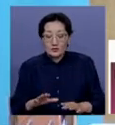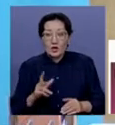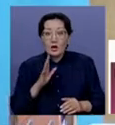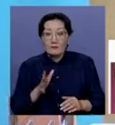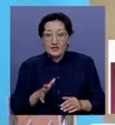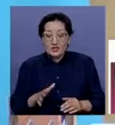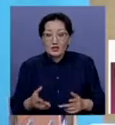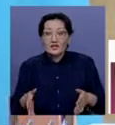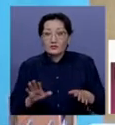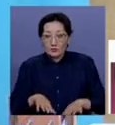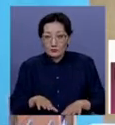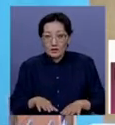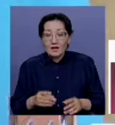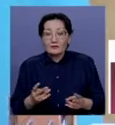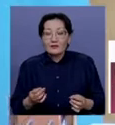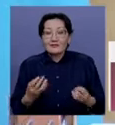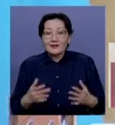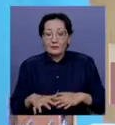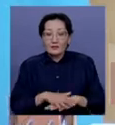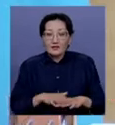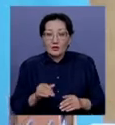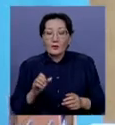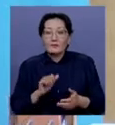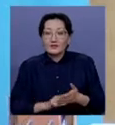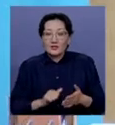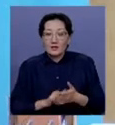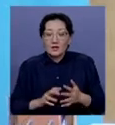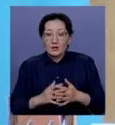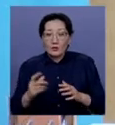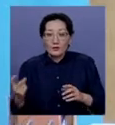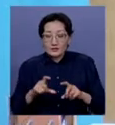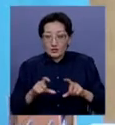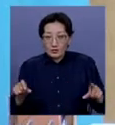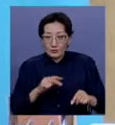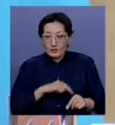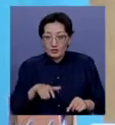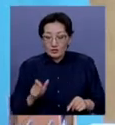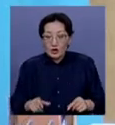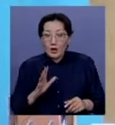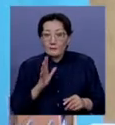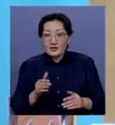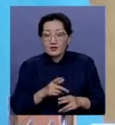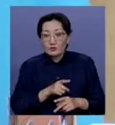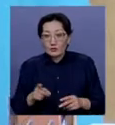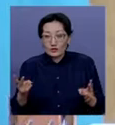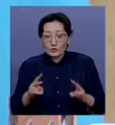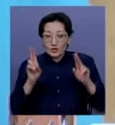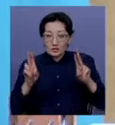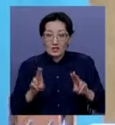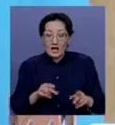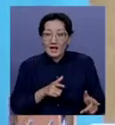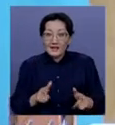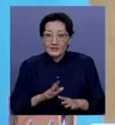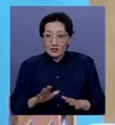жыл қатып тұрды дей салдыңыз. Бірақ қарапайым халыққа себебін ауыл шаруашылығы министрлігінің қызметкерлері 5 жыл бойы тиісті ережелерді